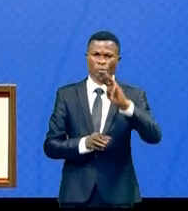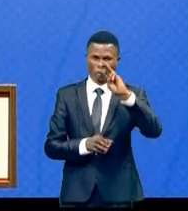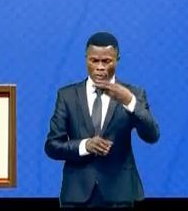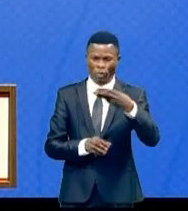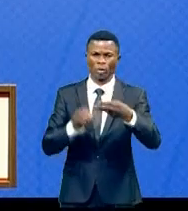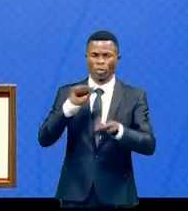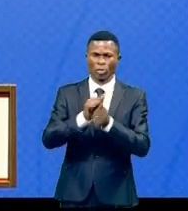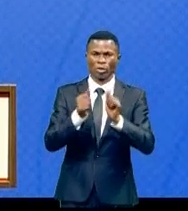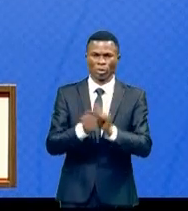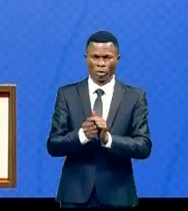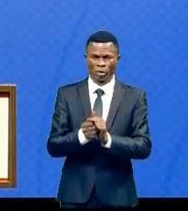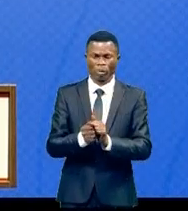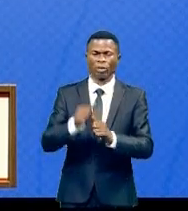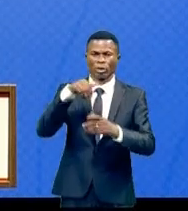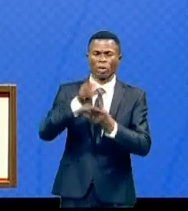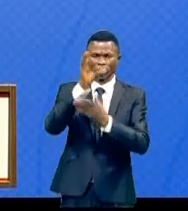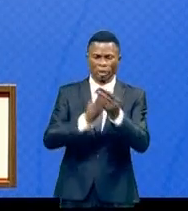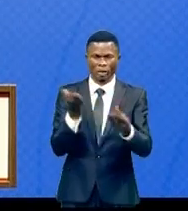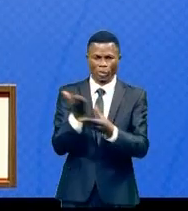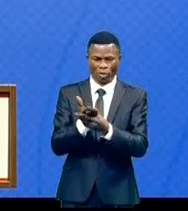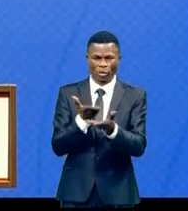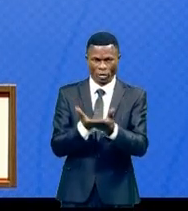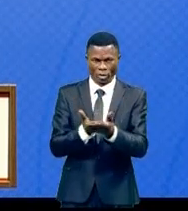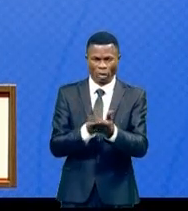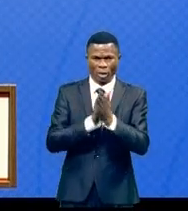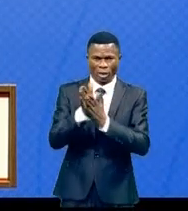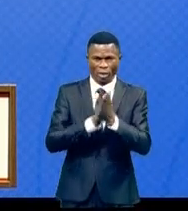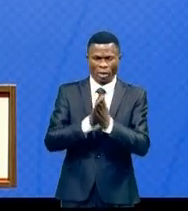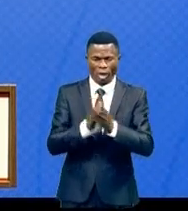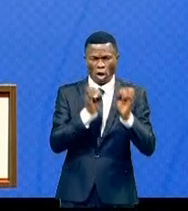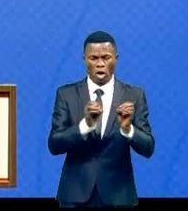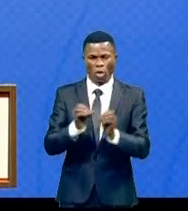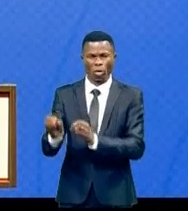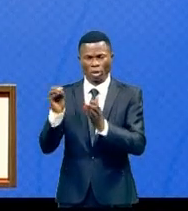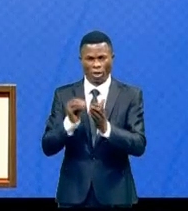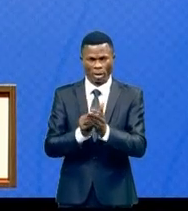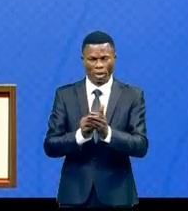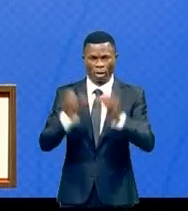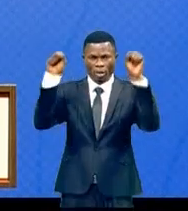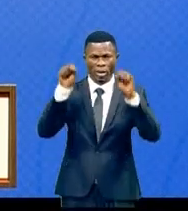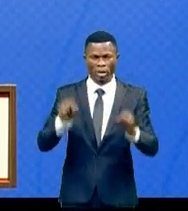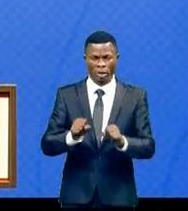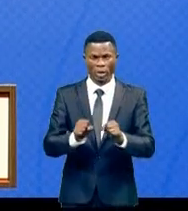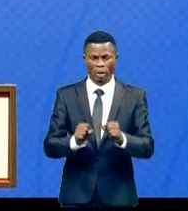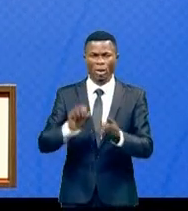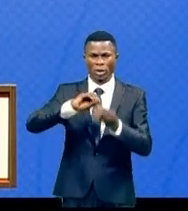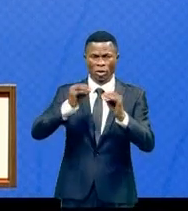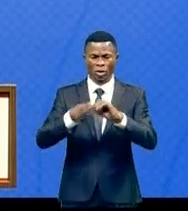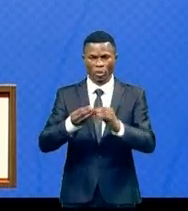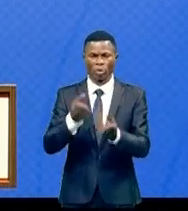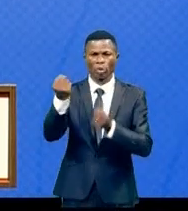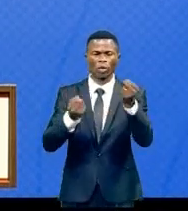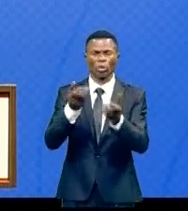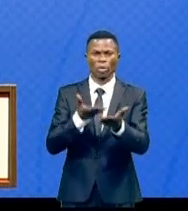Troisième point, sur ce chapitre de dossier portant sur la réorganisation du système d'immatriculation des